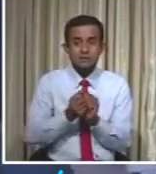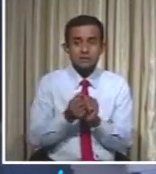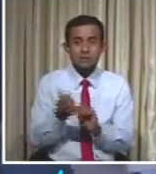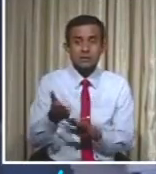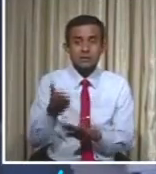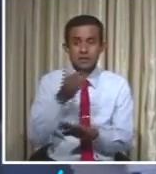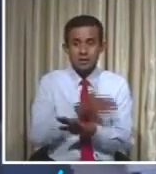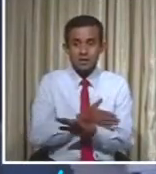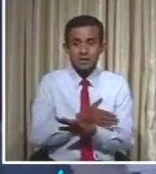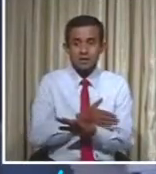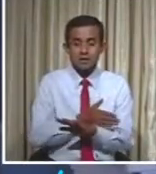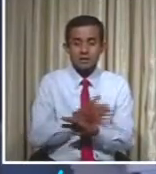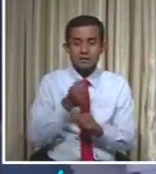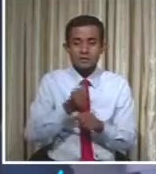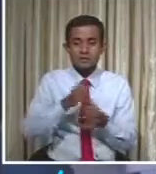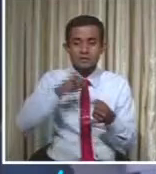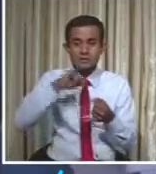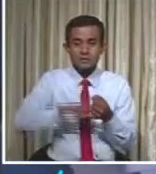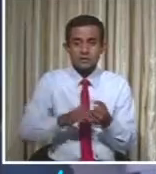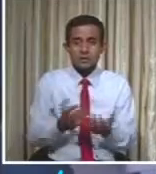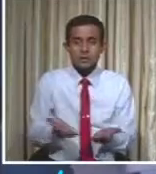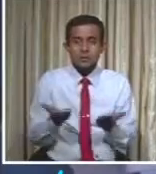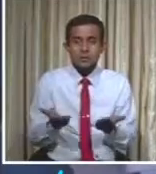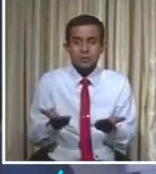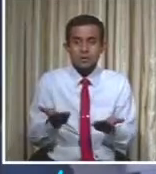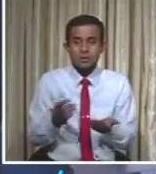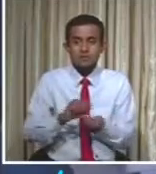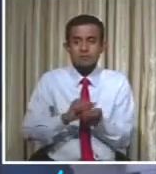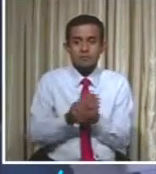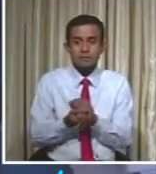කලින් ඒ ගෑස් සිලින්ඩරවල බරත් වෙනස් කරා.